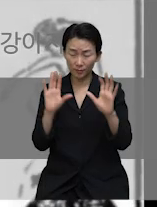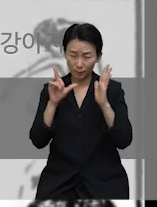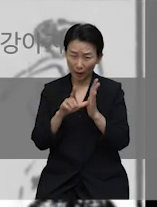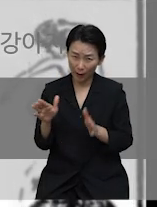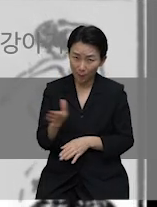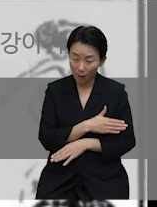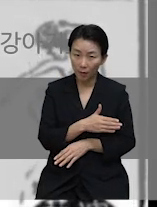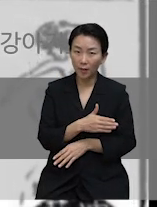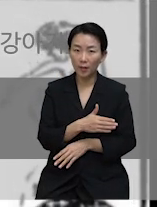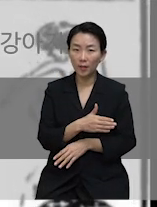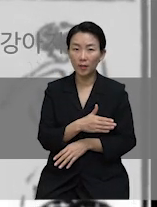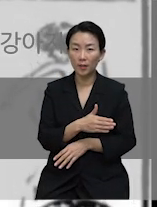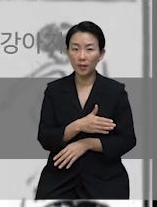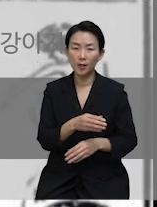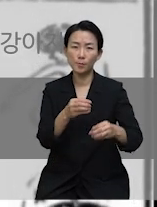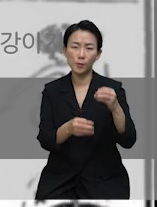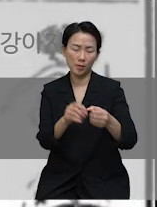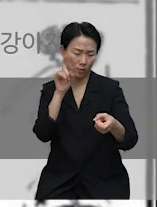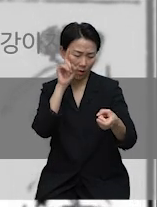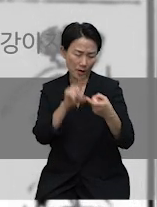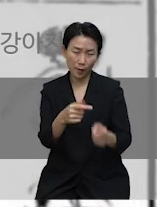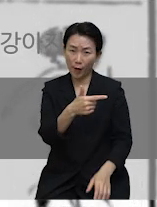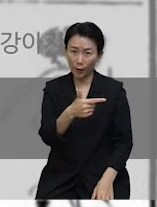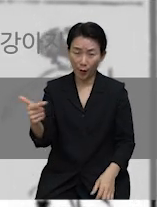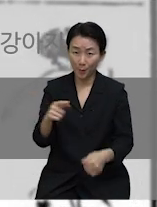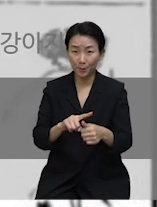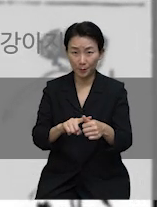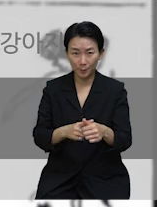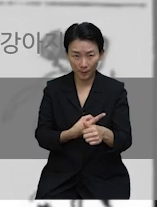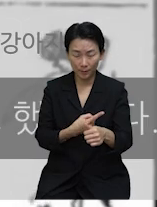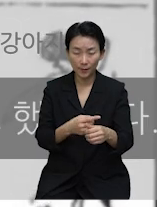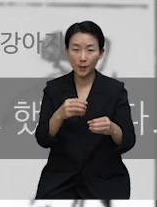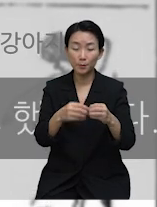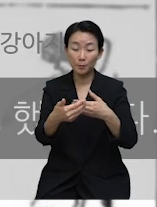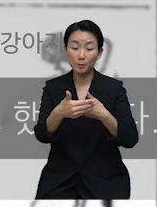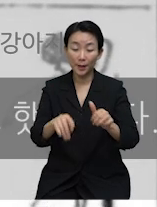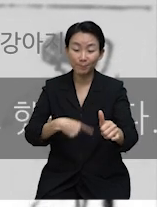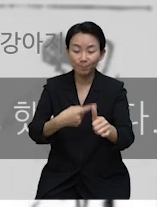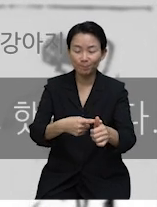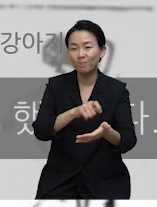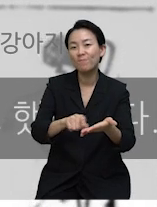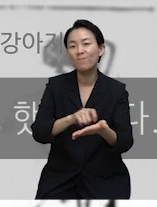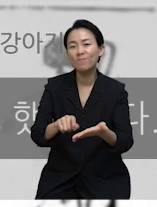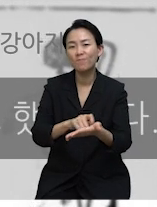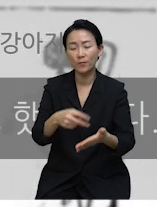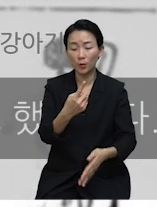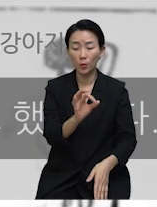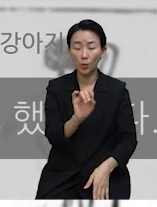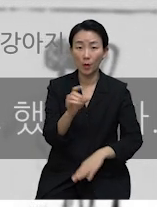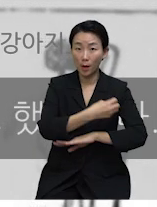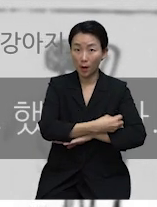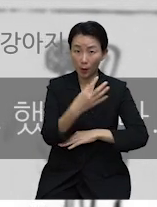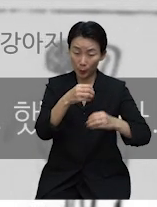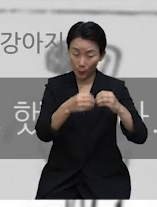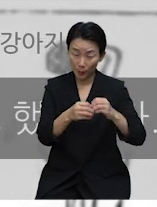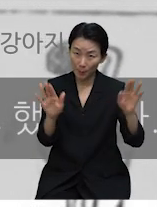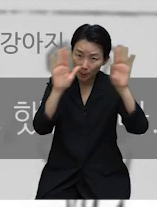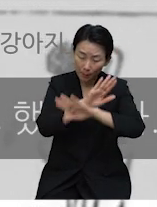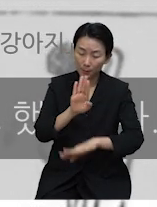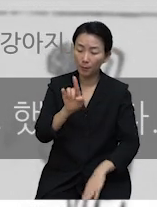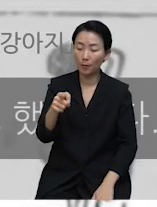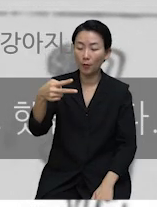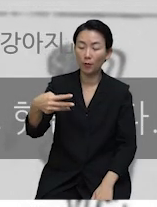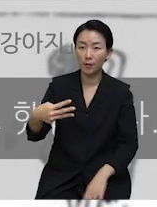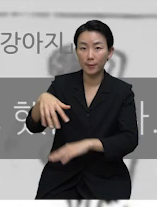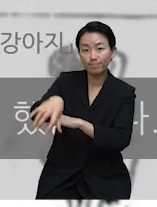최순우 선생은 어린 시절에 문학에 관심을 가진 학생으로 문예반 활동을 하면서 동아일보의